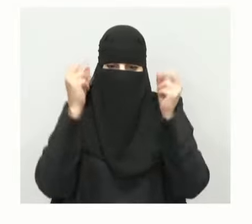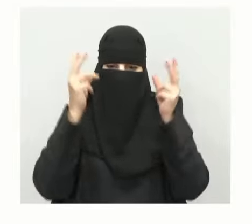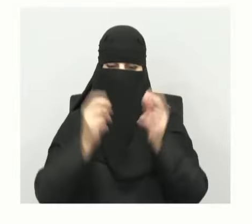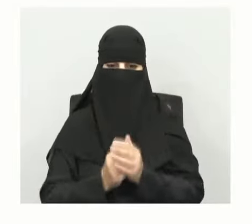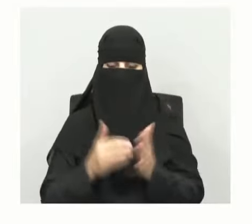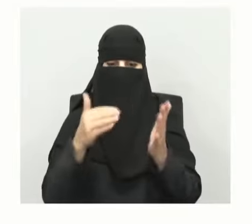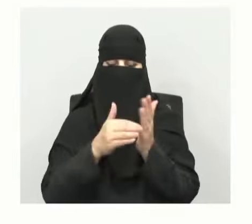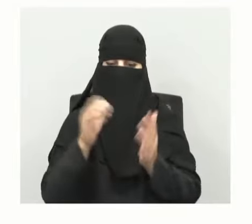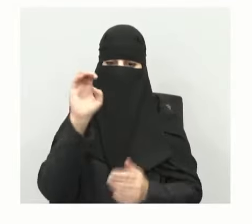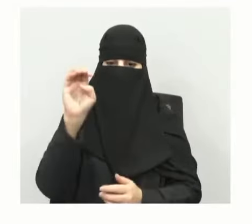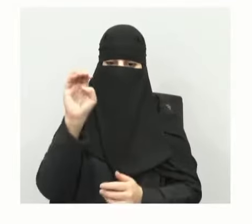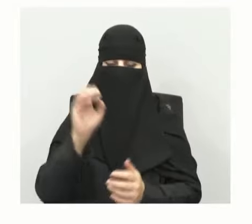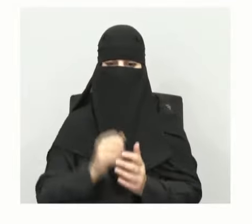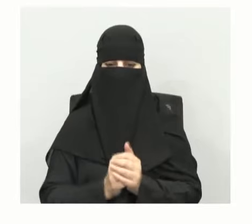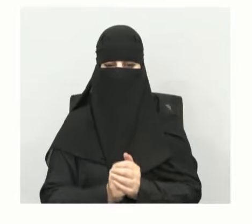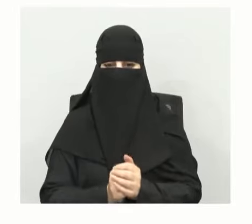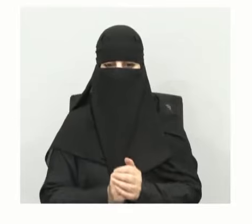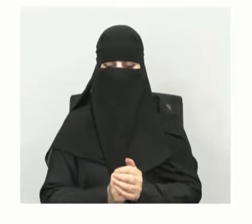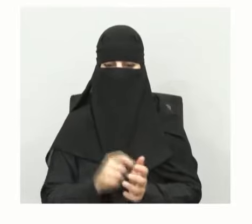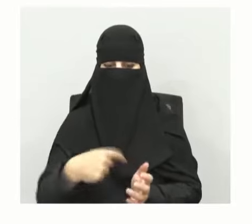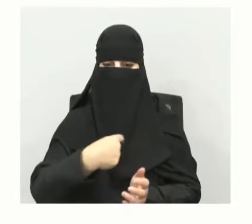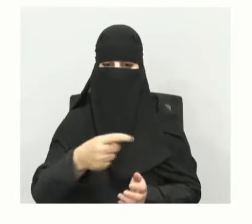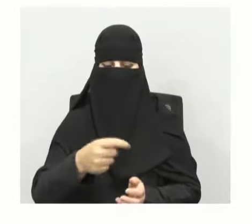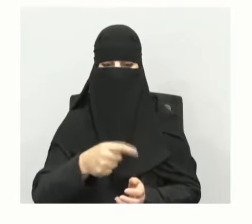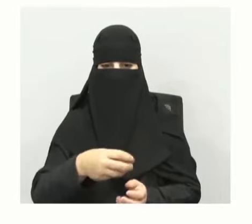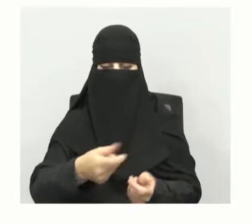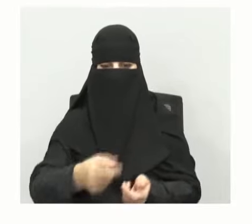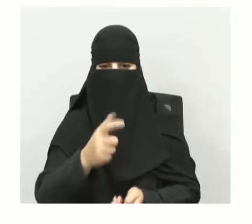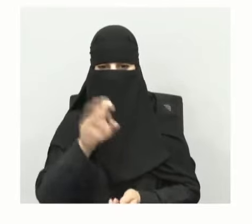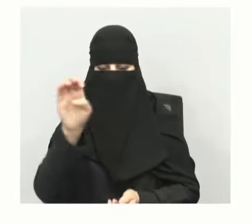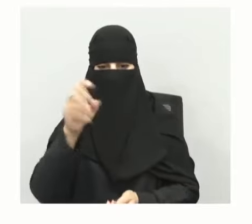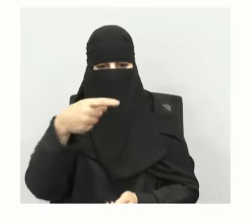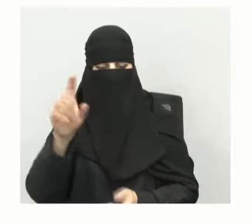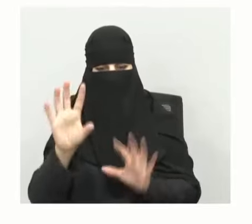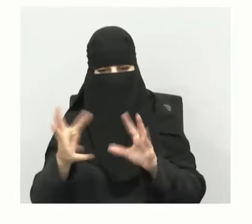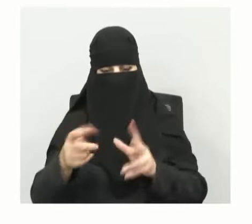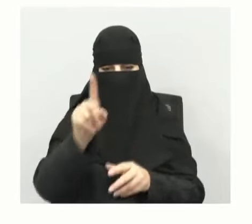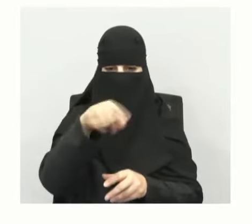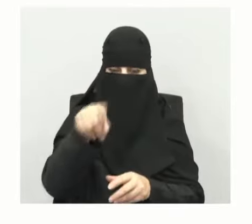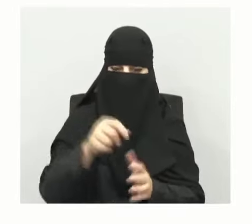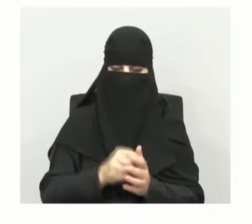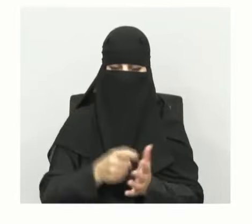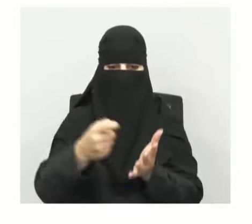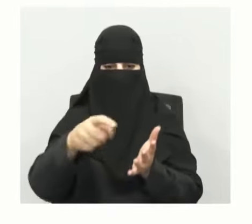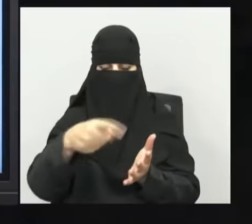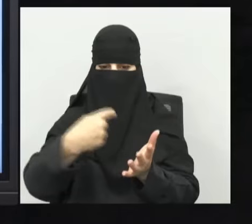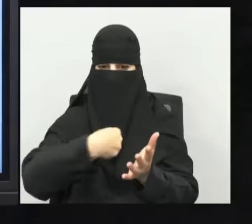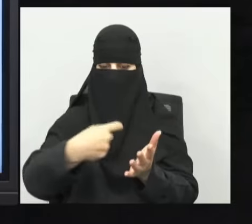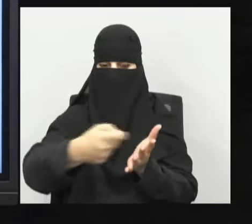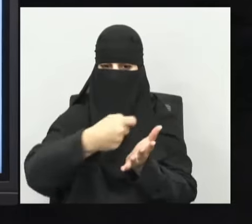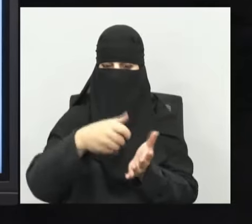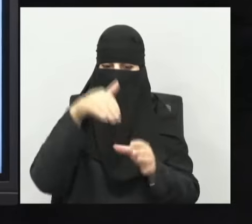وصلتوا للاجابه طيب يلا انا بعطيكم اجابه الان تقولوا لي صح ام خطا انا ساكتب هنا في